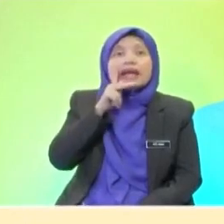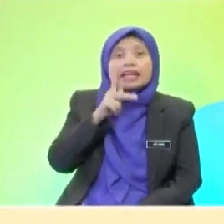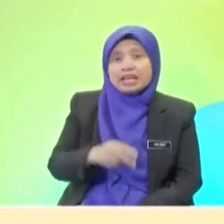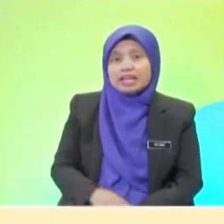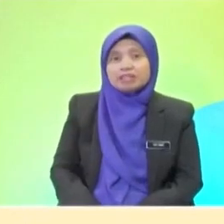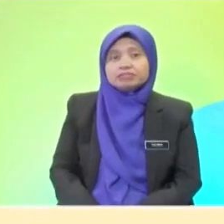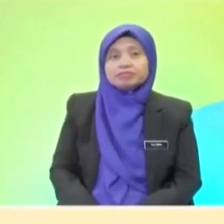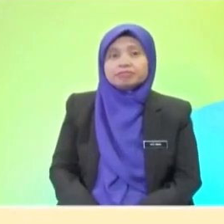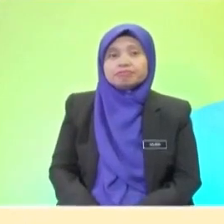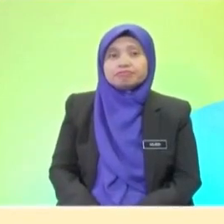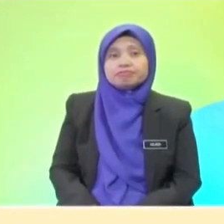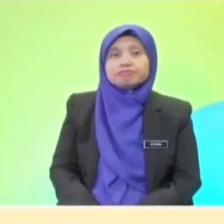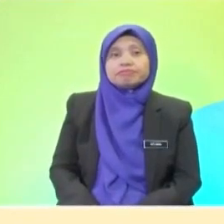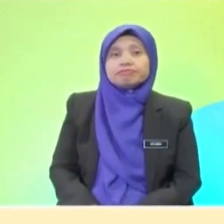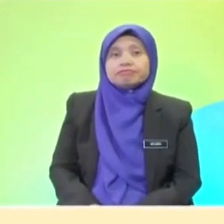silakan kairos